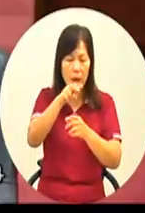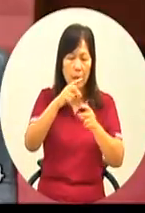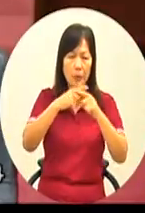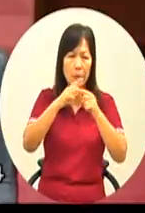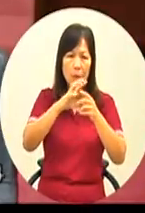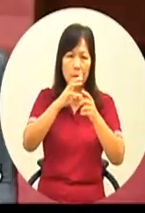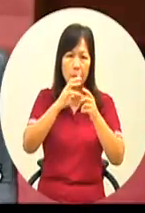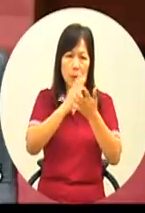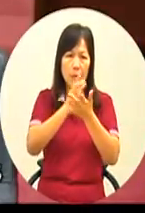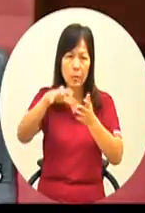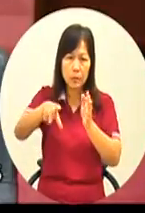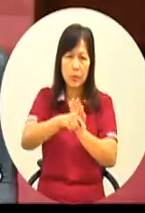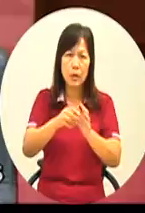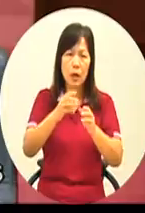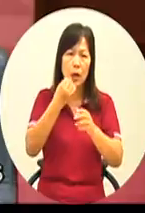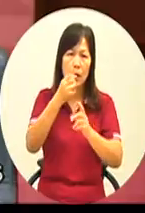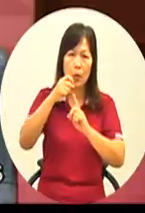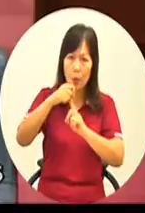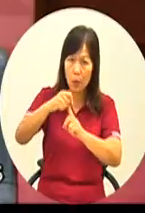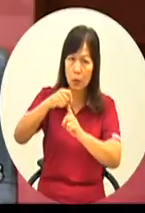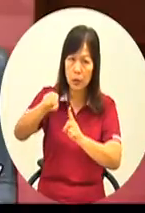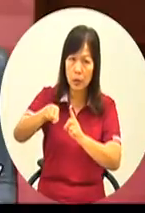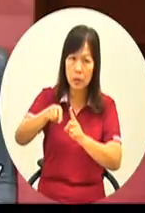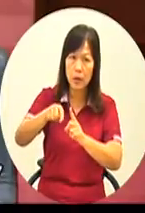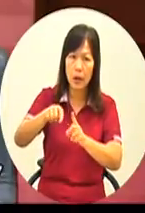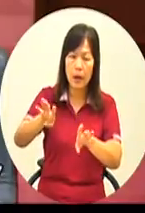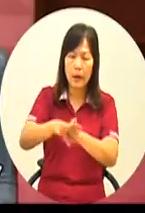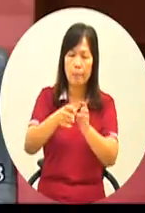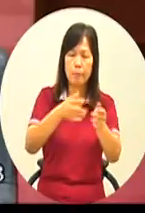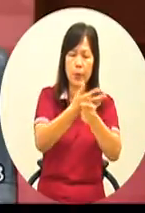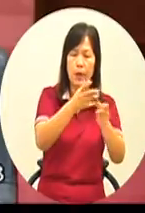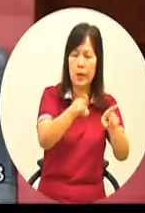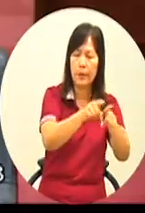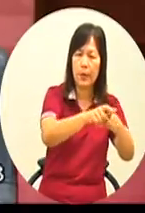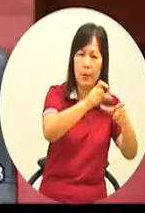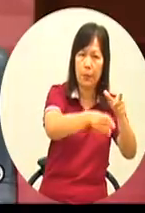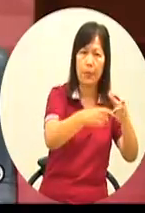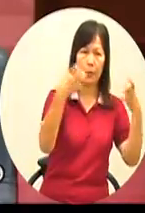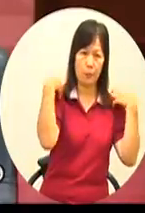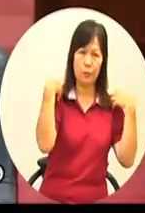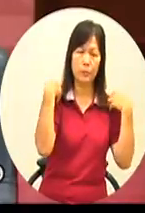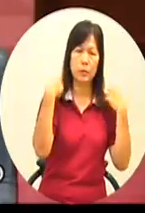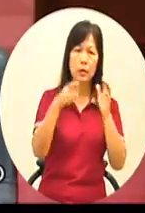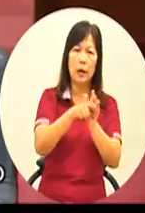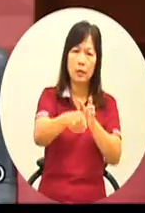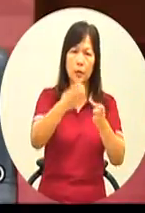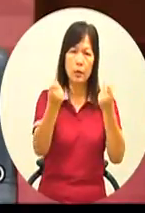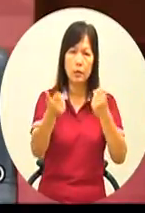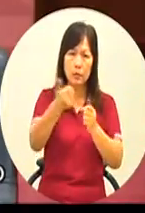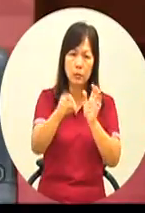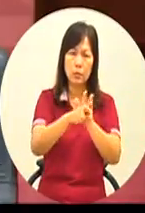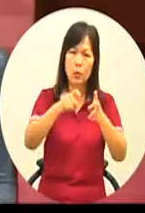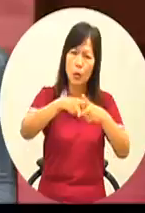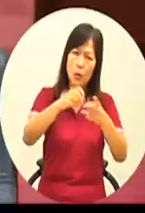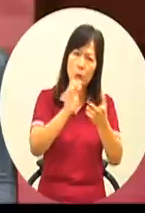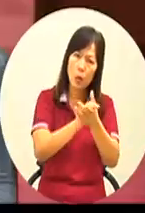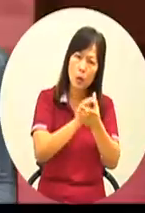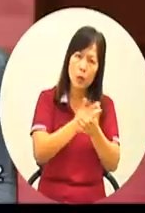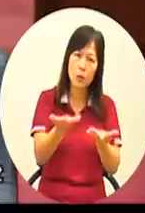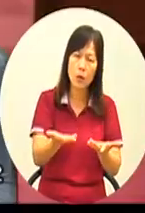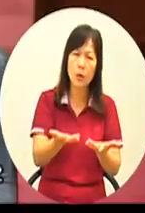摆咧公车已经开放面临啊嘛吼。啊，即摆我咧讲遐司机甲工友，即摆